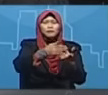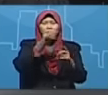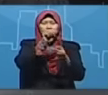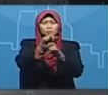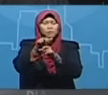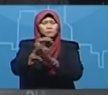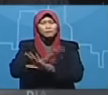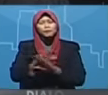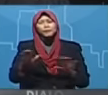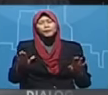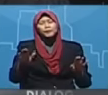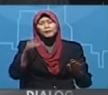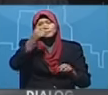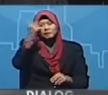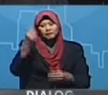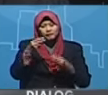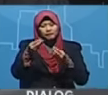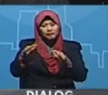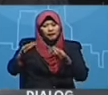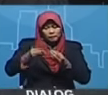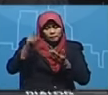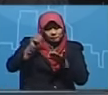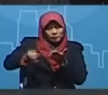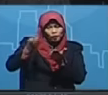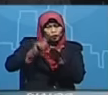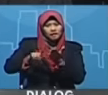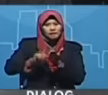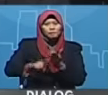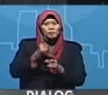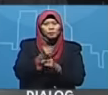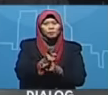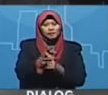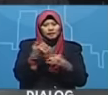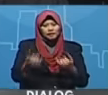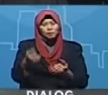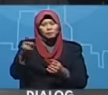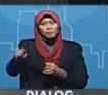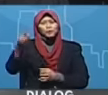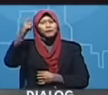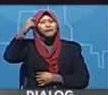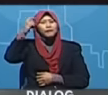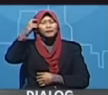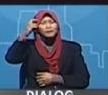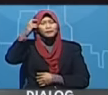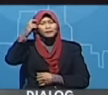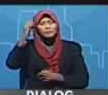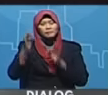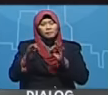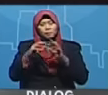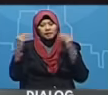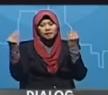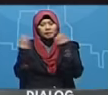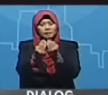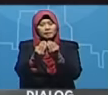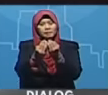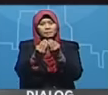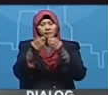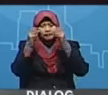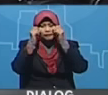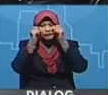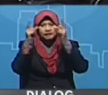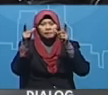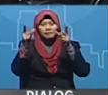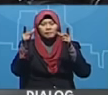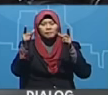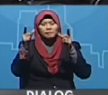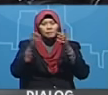sesuatu perkara apabila kita diberikan kepada kita. Dan fikirkan secara logik. Jadi kalau kita masyarakat ni prihatin, kita sedar,